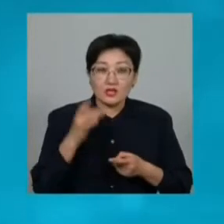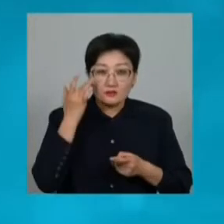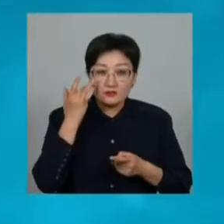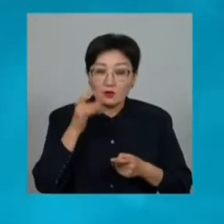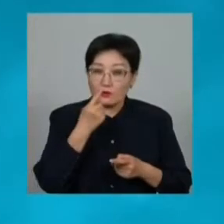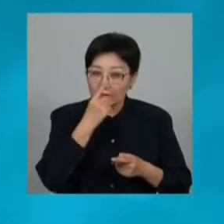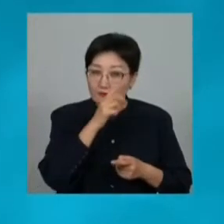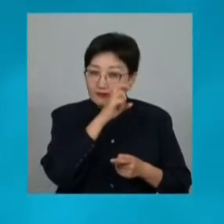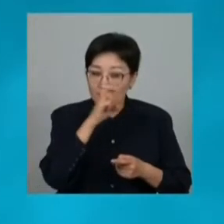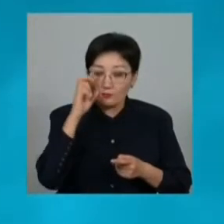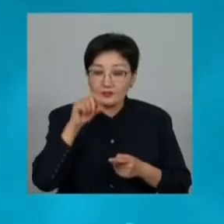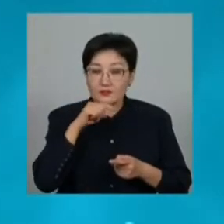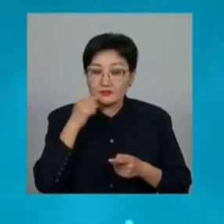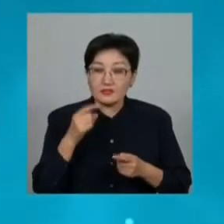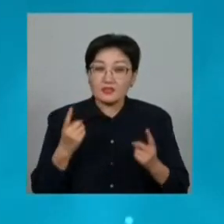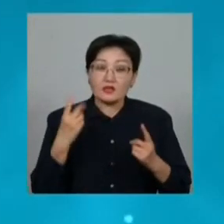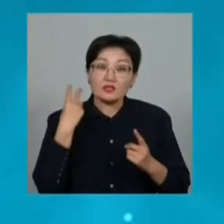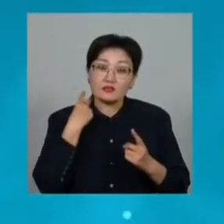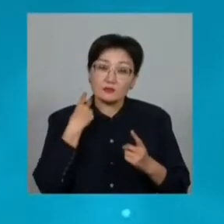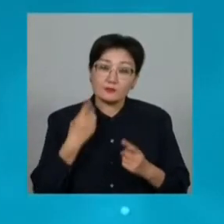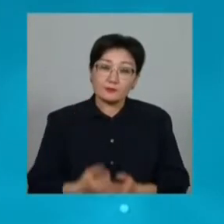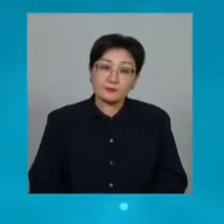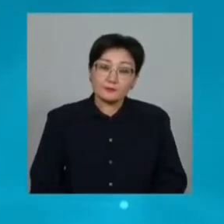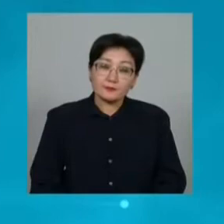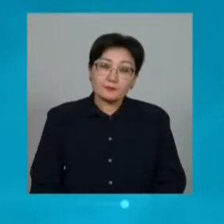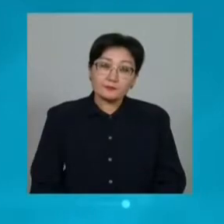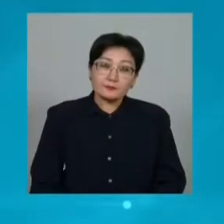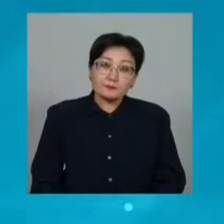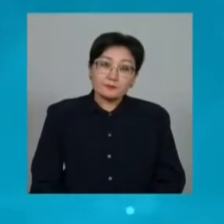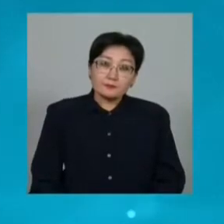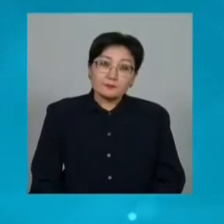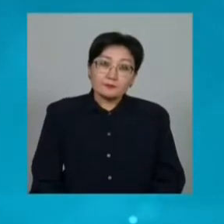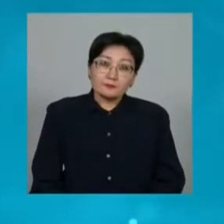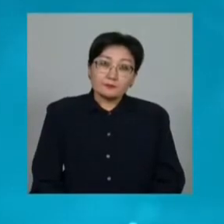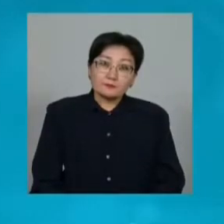дали тут индия бразилия россия и великобритания а